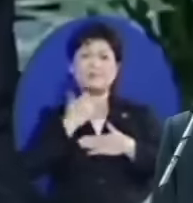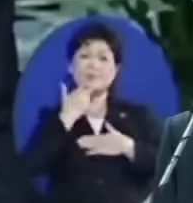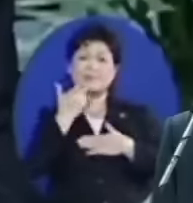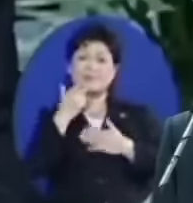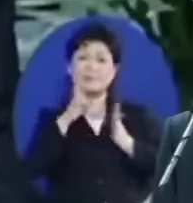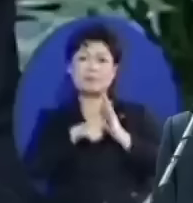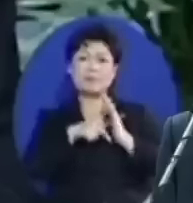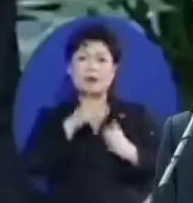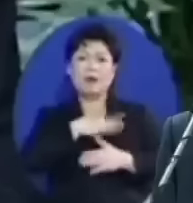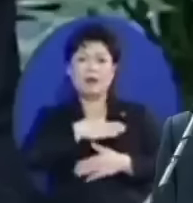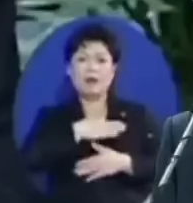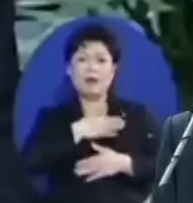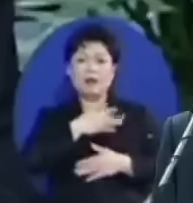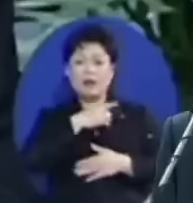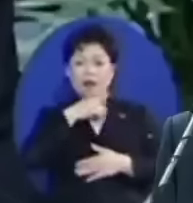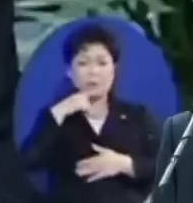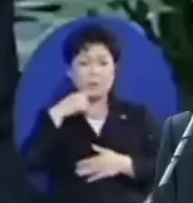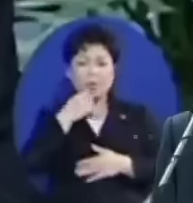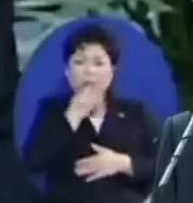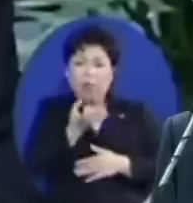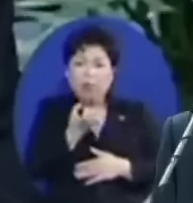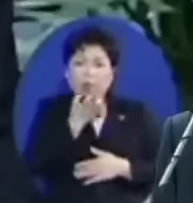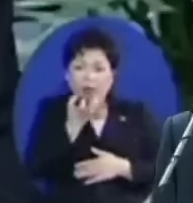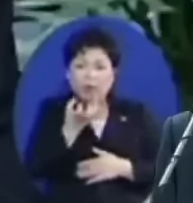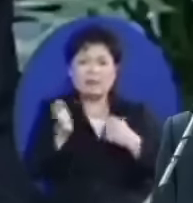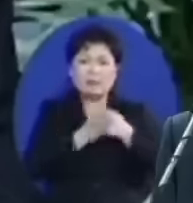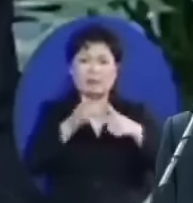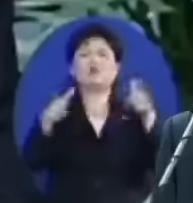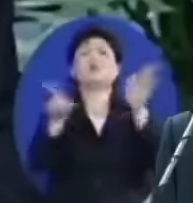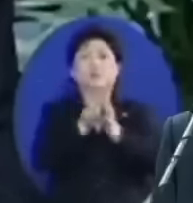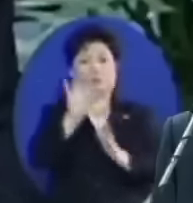17살에 폐병 걸려서 예수를 믿게 되었습니다.